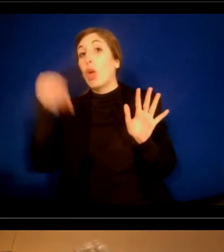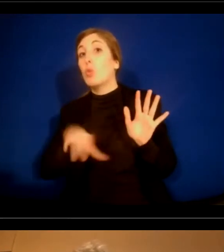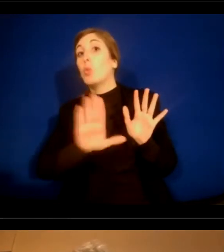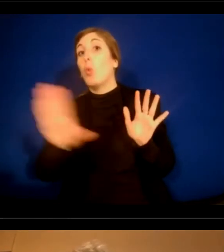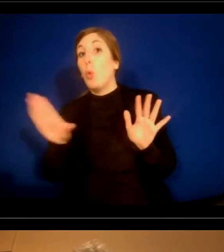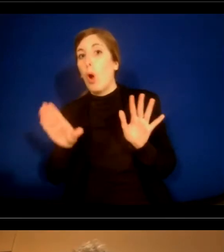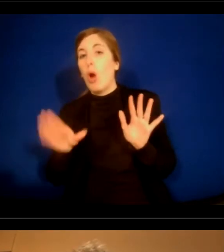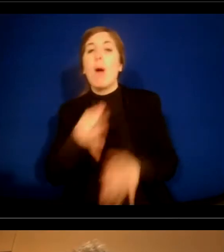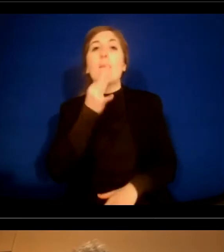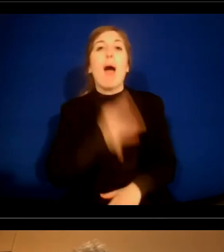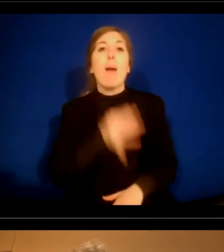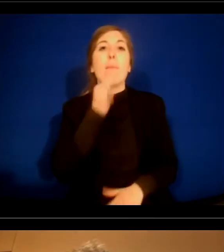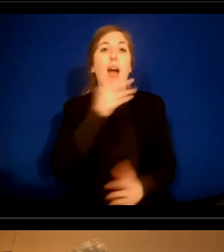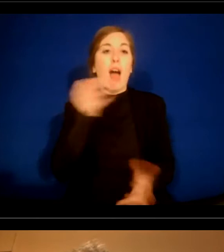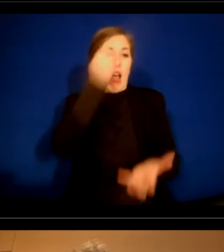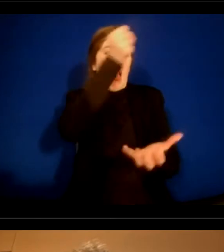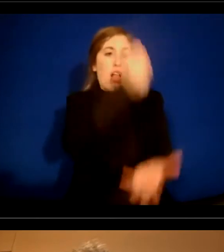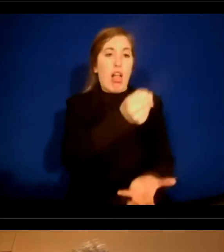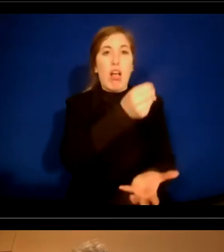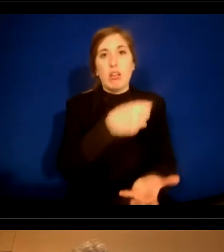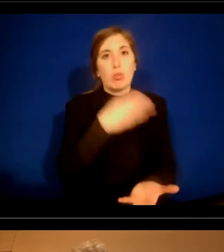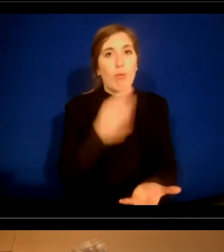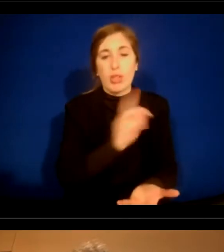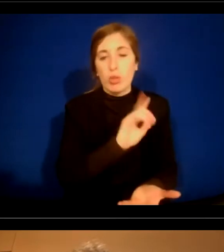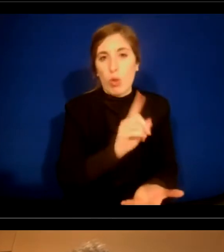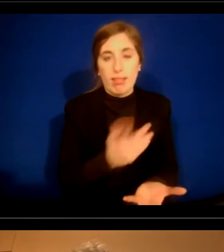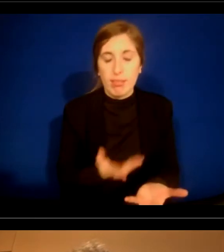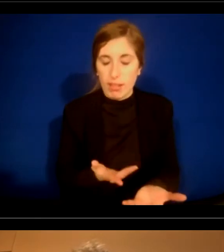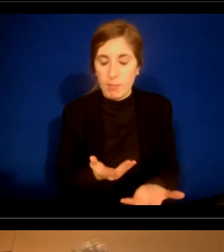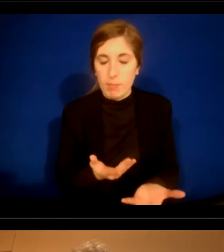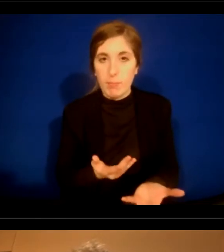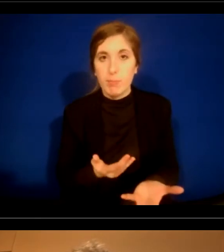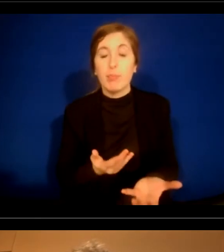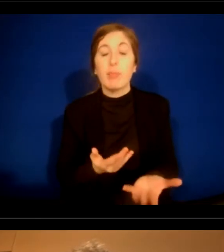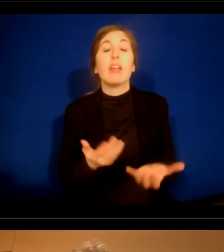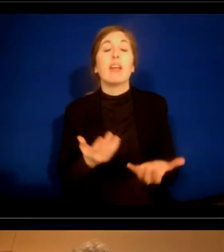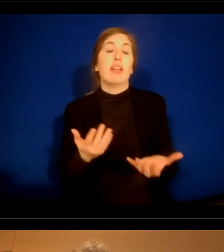coprire tutto. Ecco, una